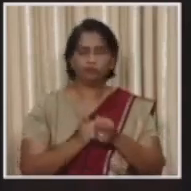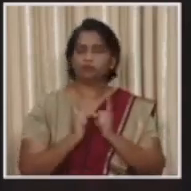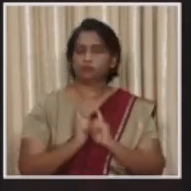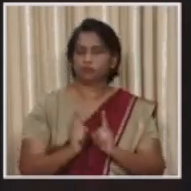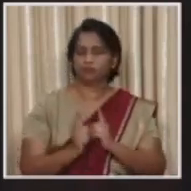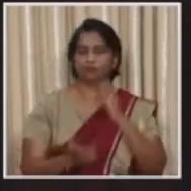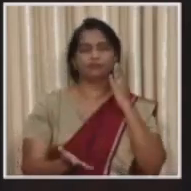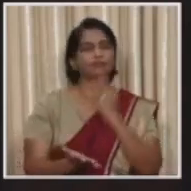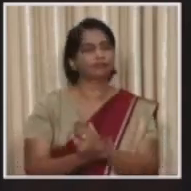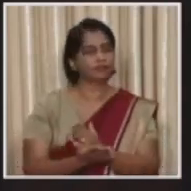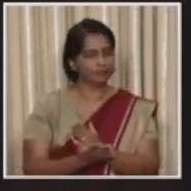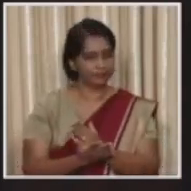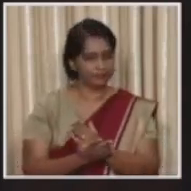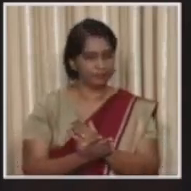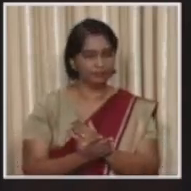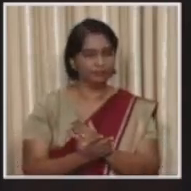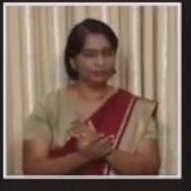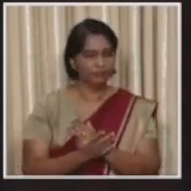නතර වෙනවා.